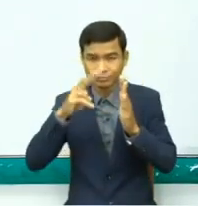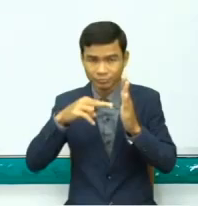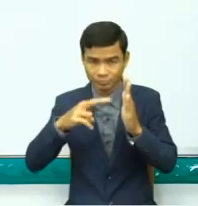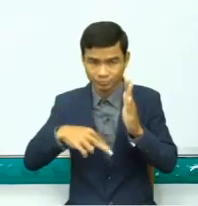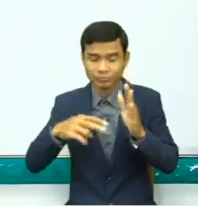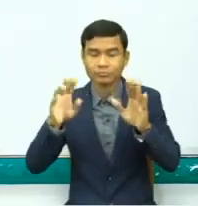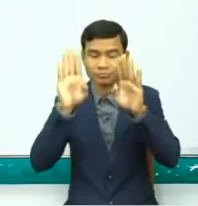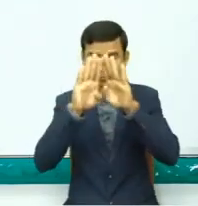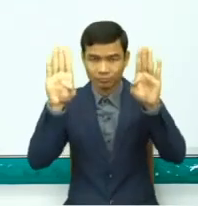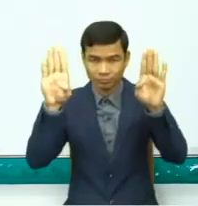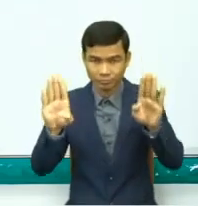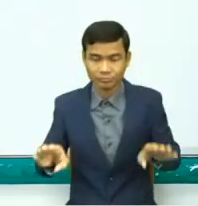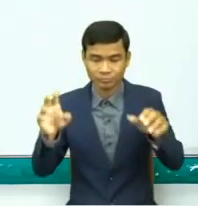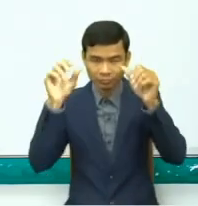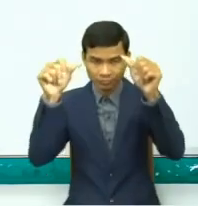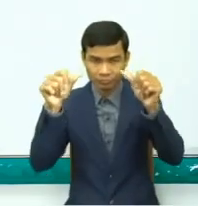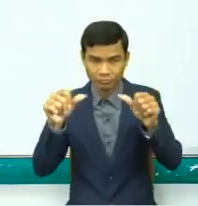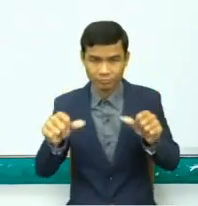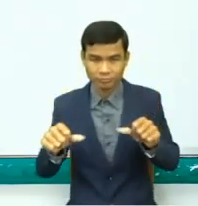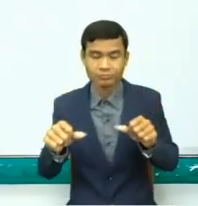ní.